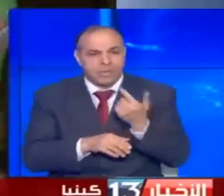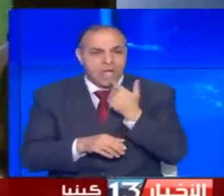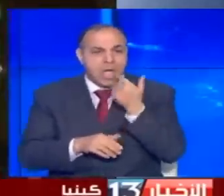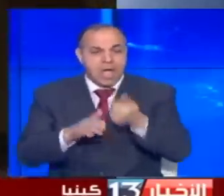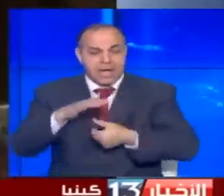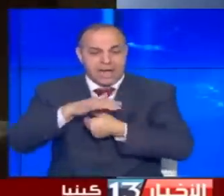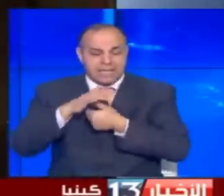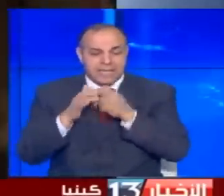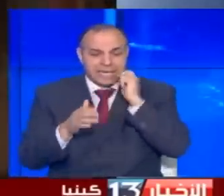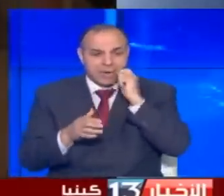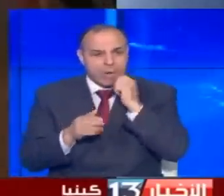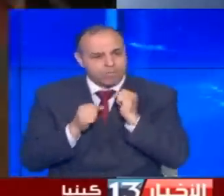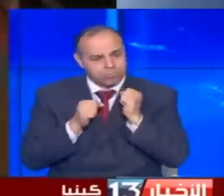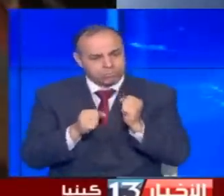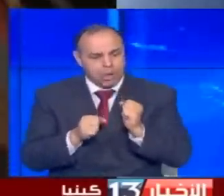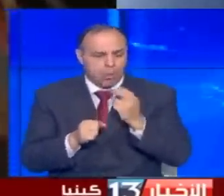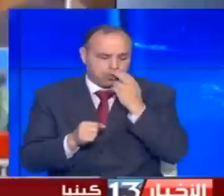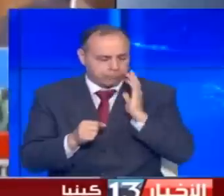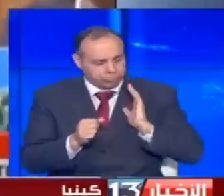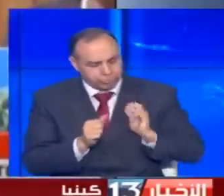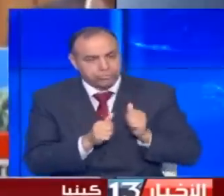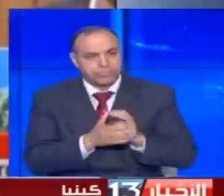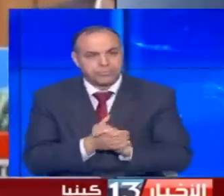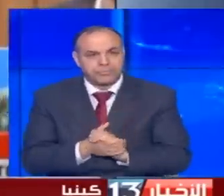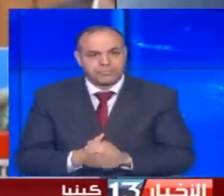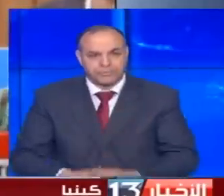الرئيس الكيني بجهود القوات الامنيه